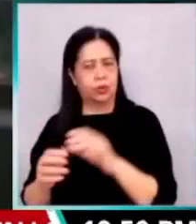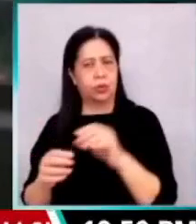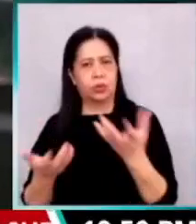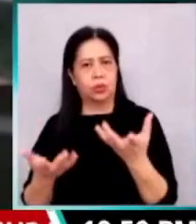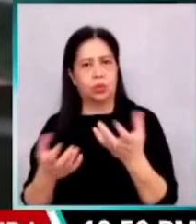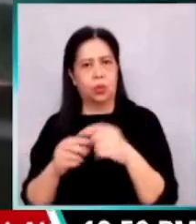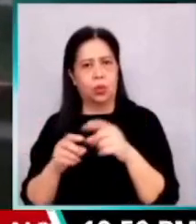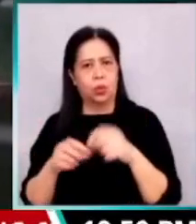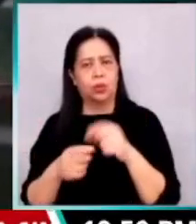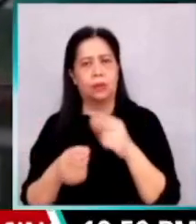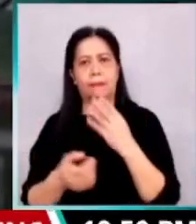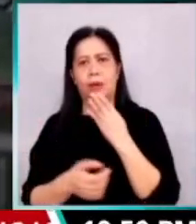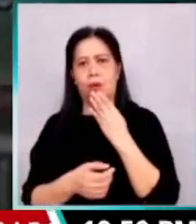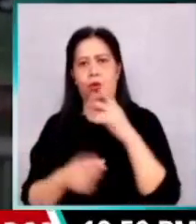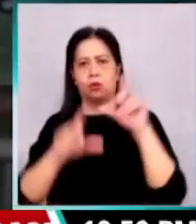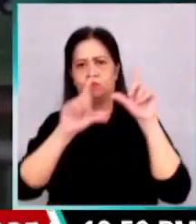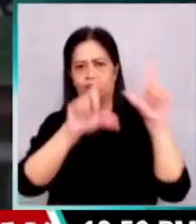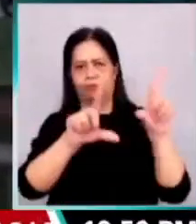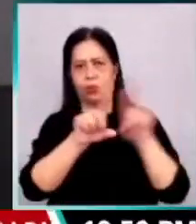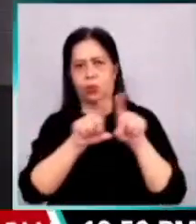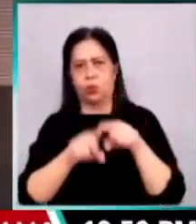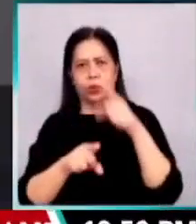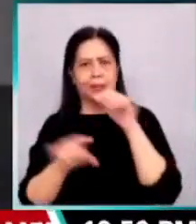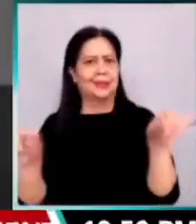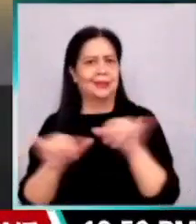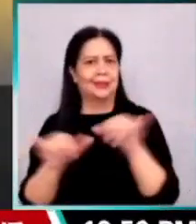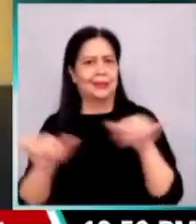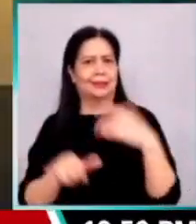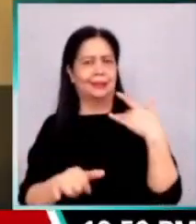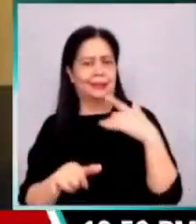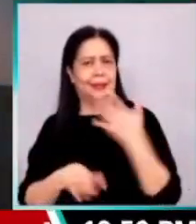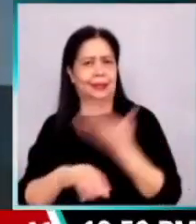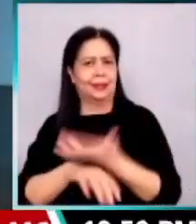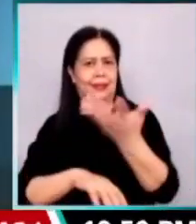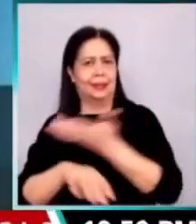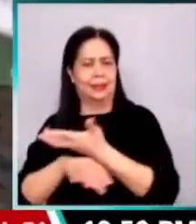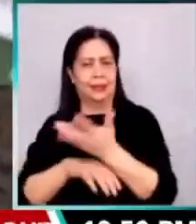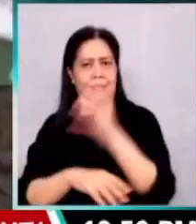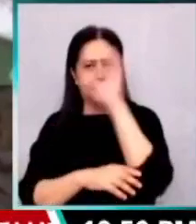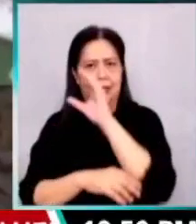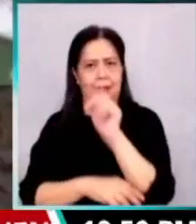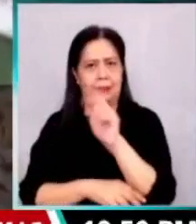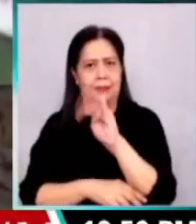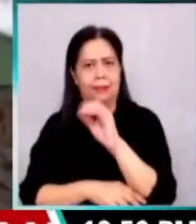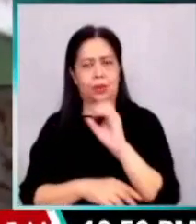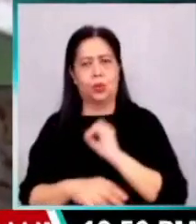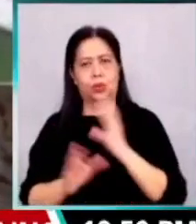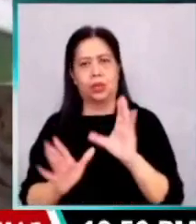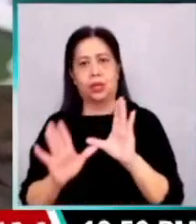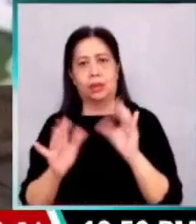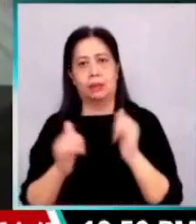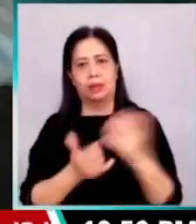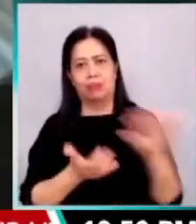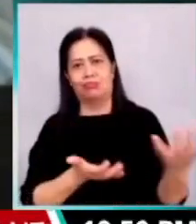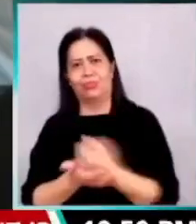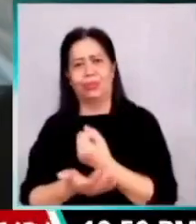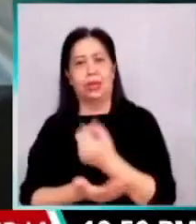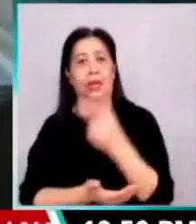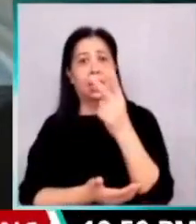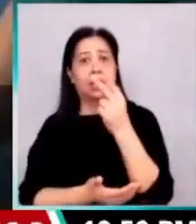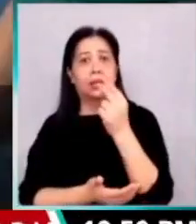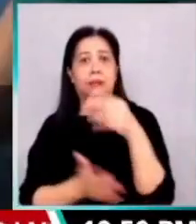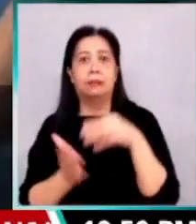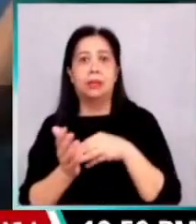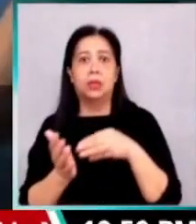City ang may-ari ng kumpanya dahil sa kaparehong modus. Pinaghahanap na ng NBI ang may-ari ng kumpanya na nakatangay na raw ng 30 million pesos mula sa